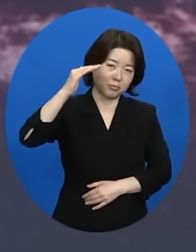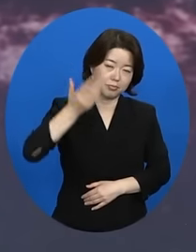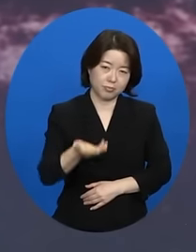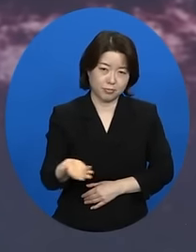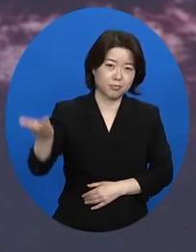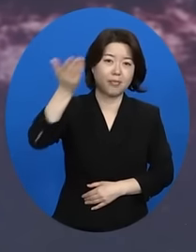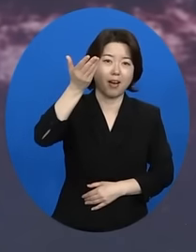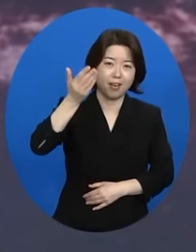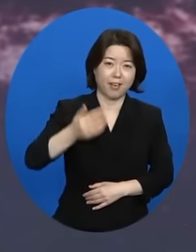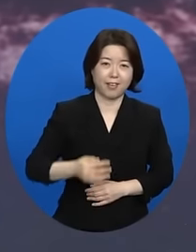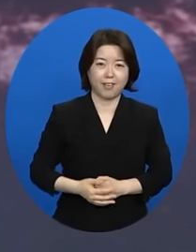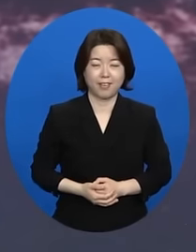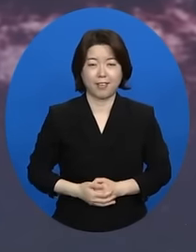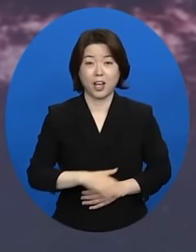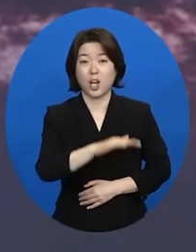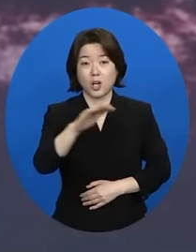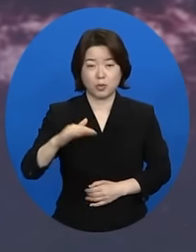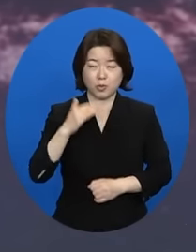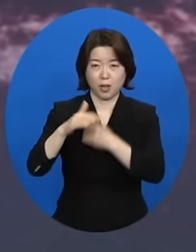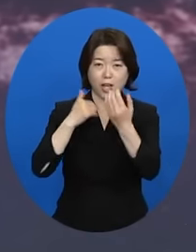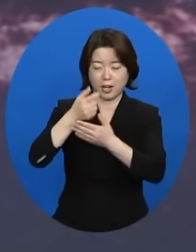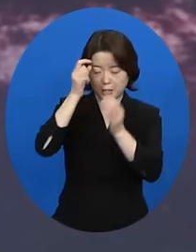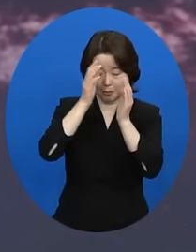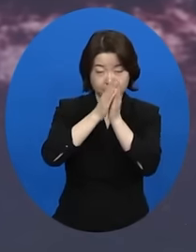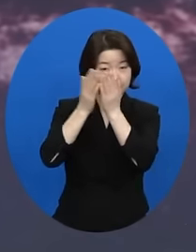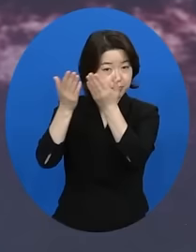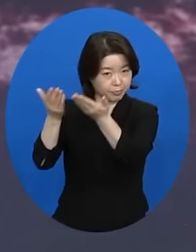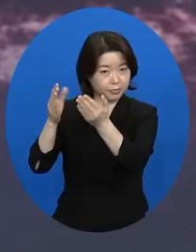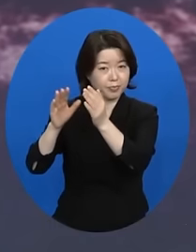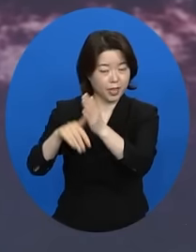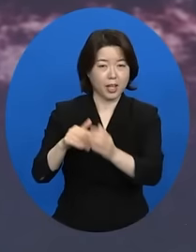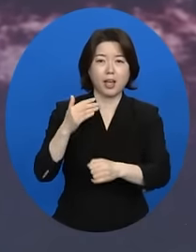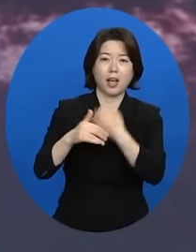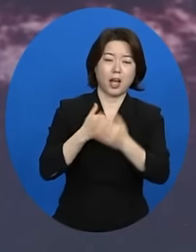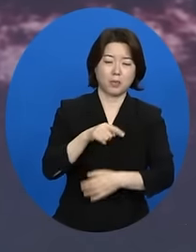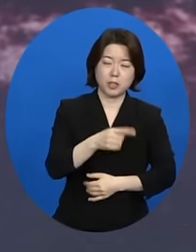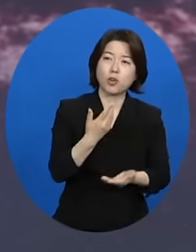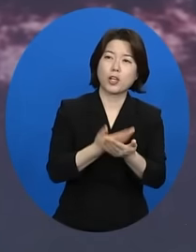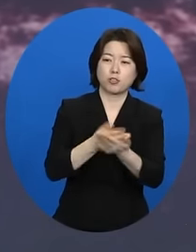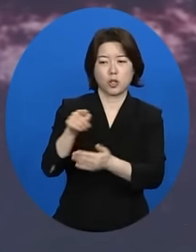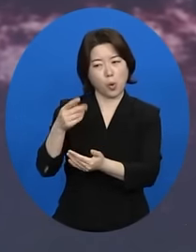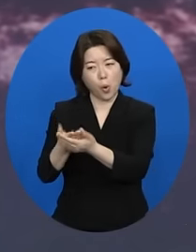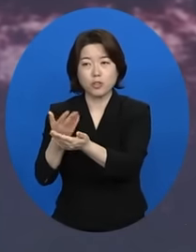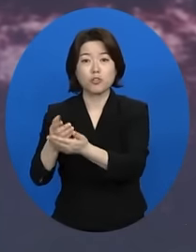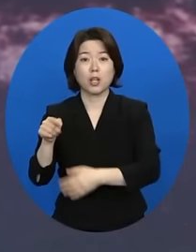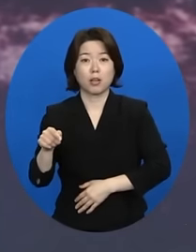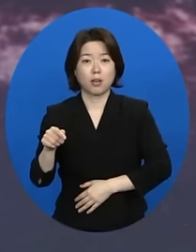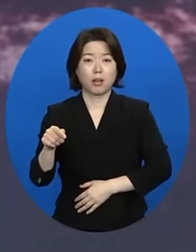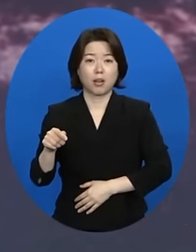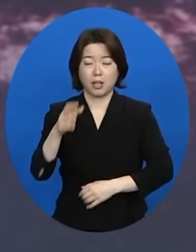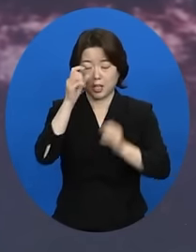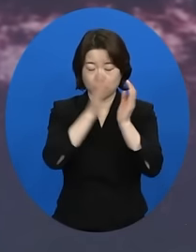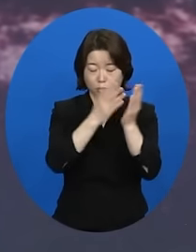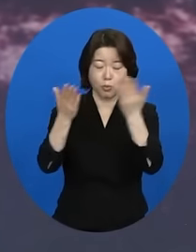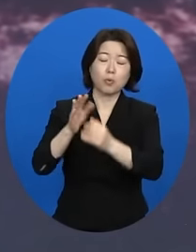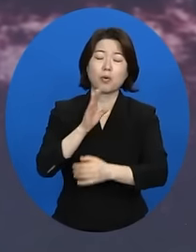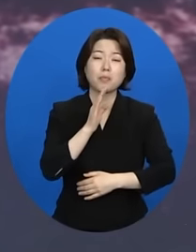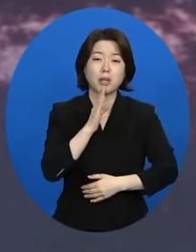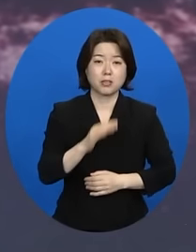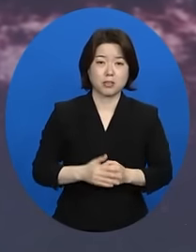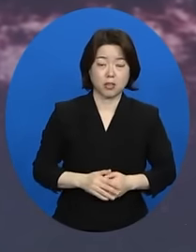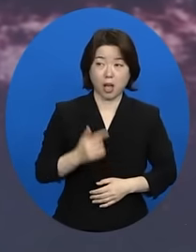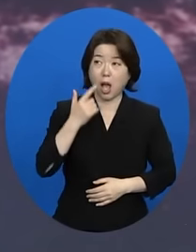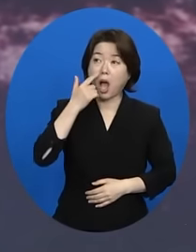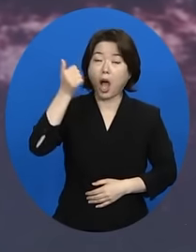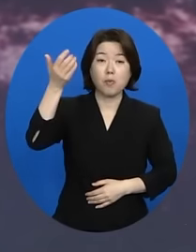증거예요. 우리가 하나님께 기도할 때 하나님 이거 해주세요, 저거 해주세요, 이러면 기도하셔야 됩니다. 우리